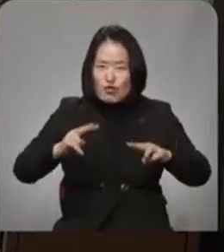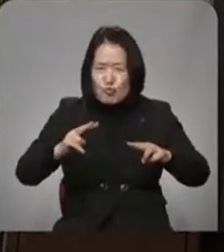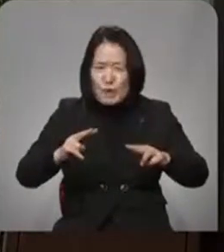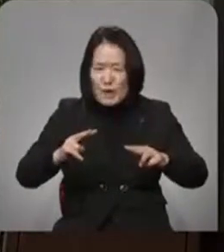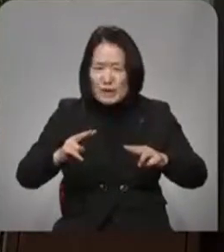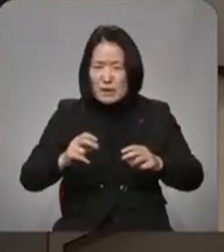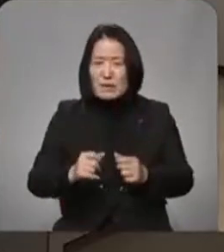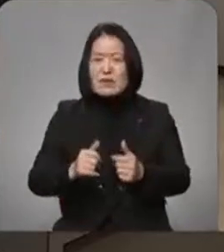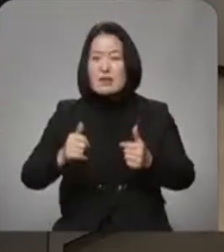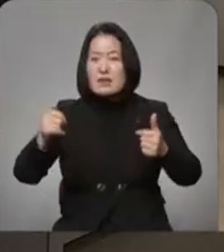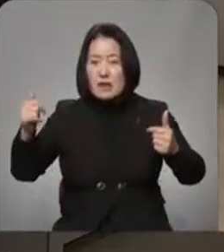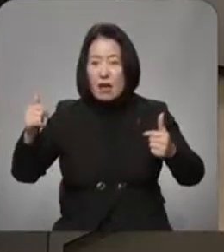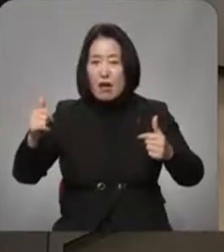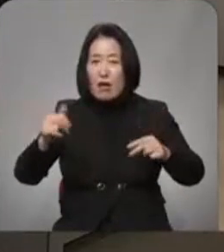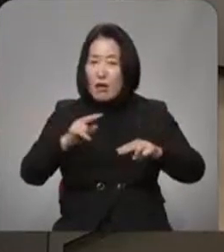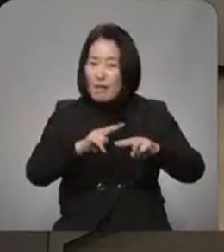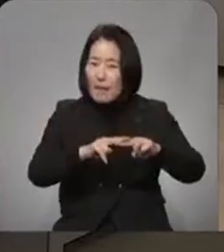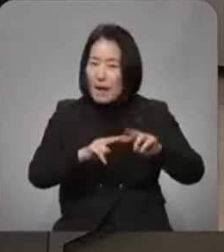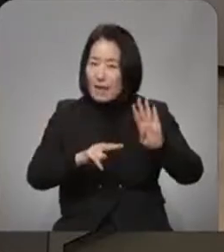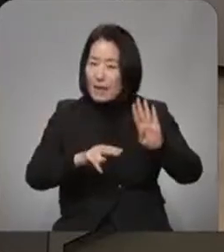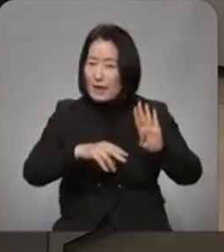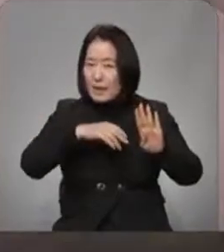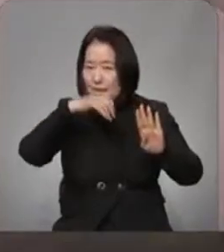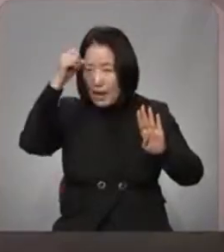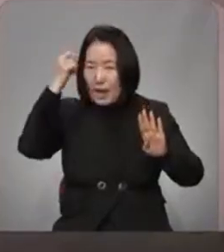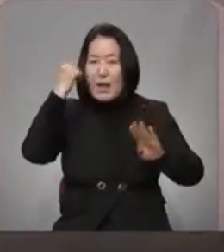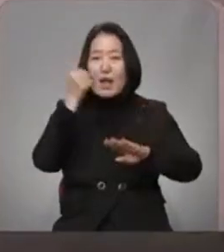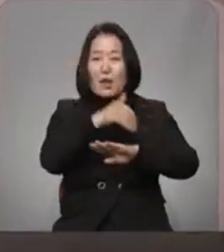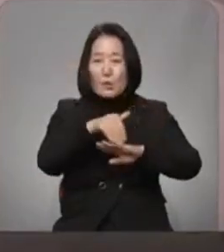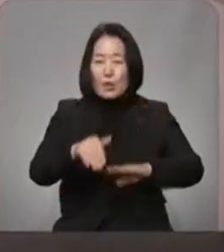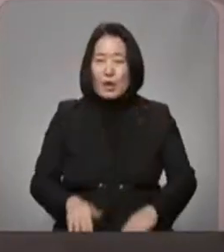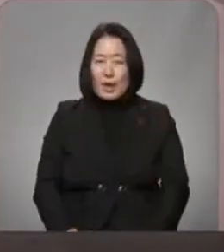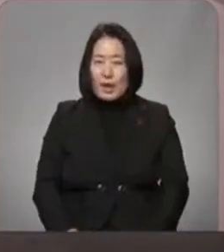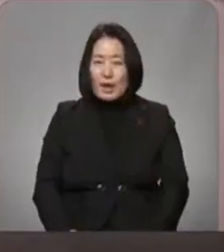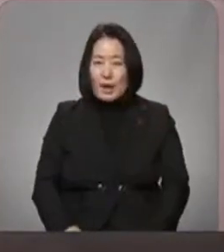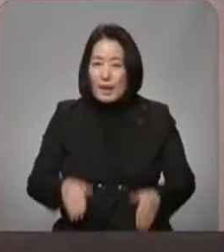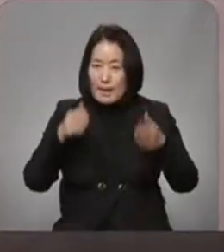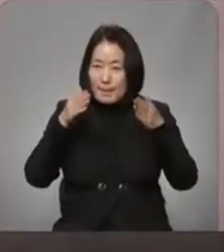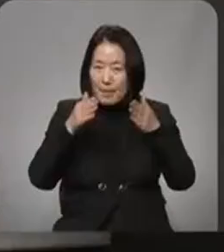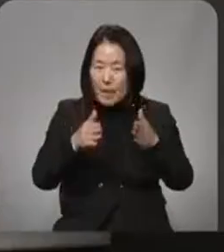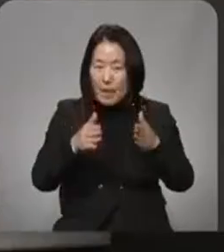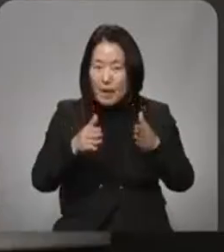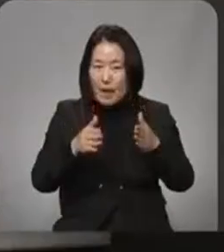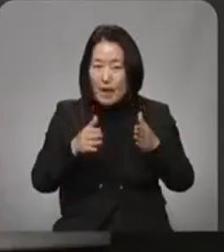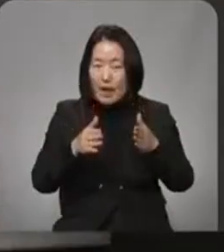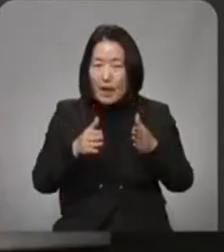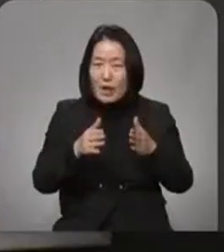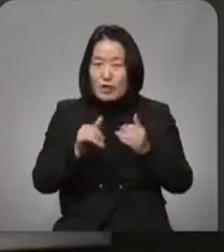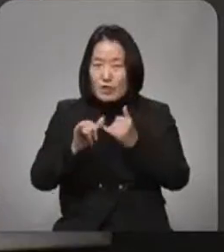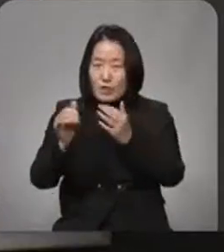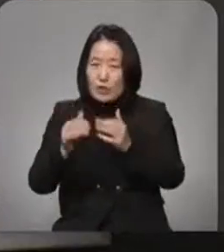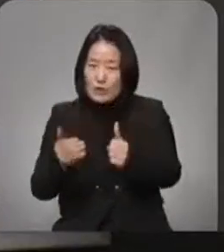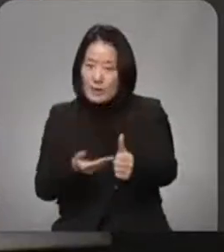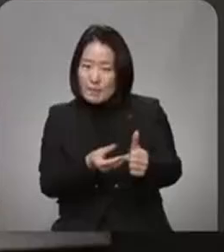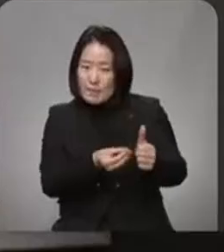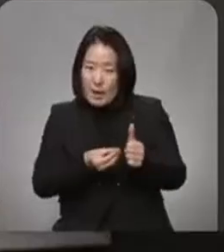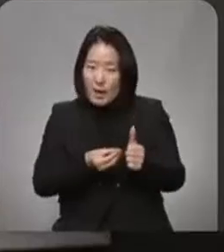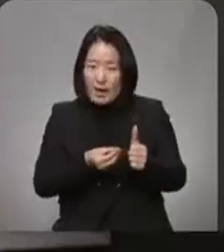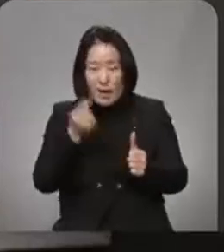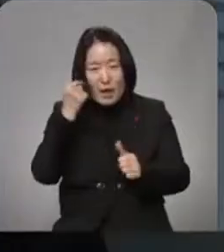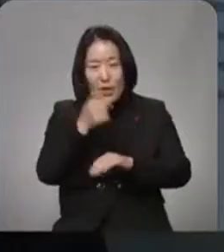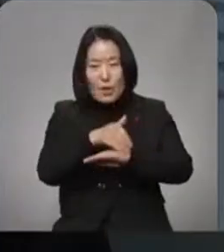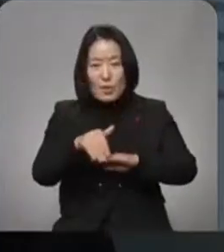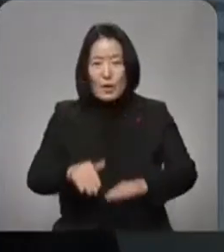늘려 적어도 석은 가져오겠다는 각오입니다 전략은 인재 영입과 정권 심판론 있니다